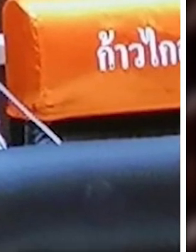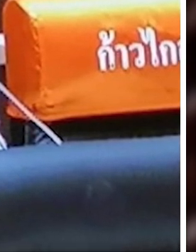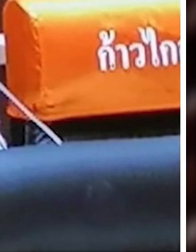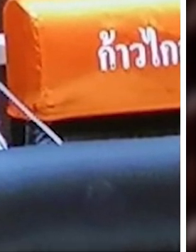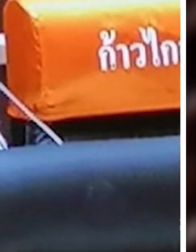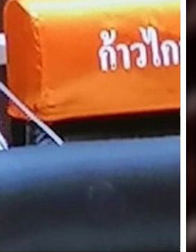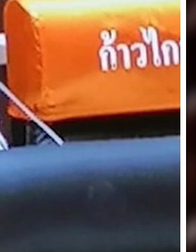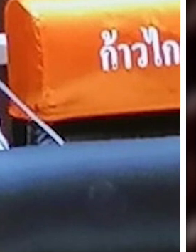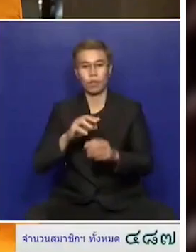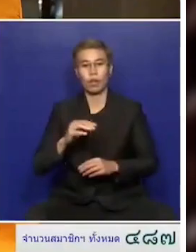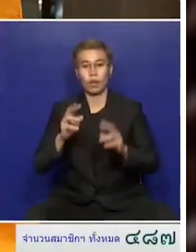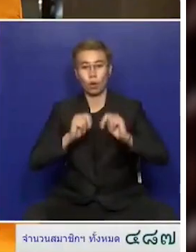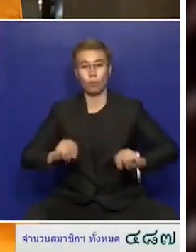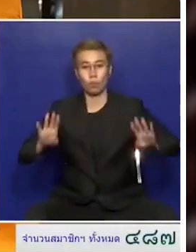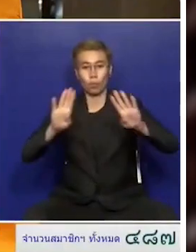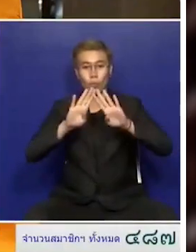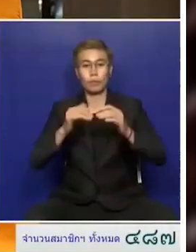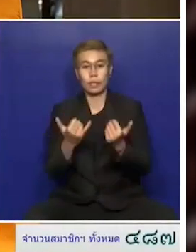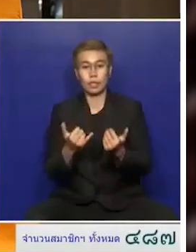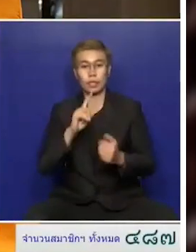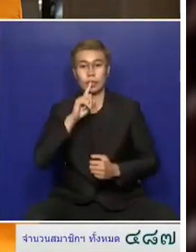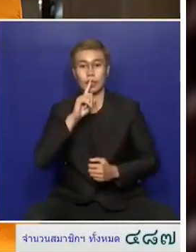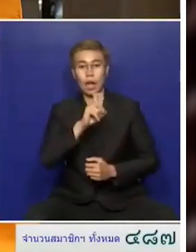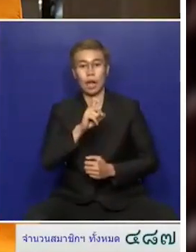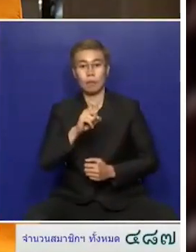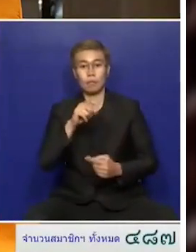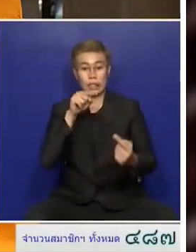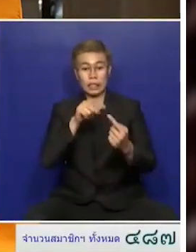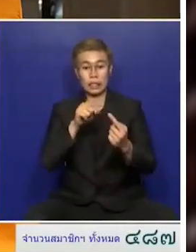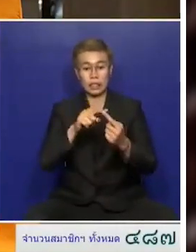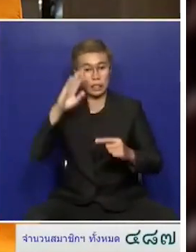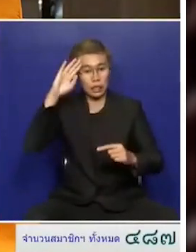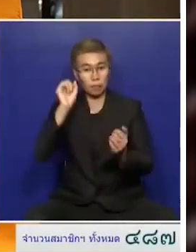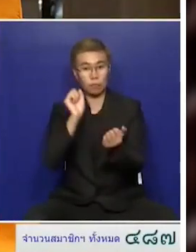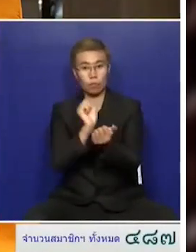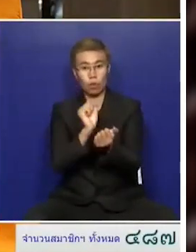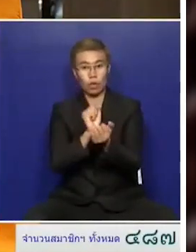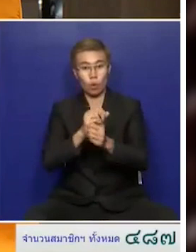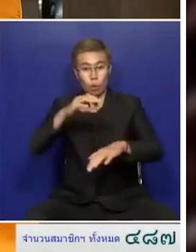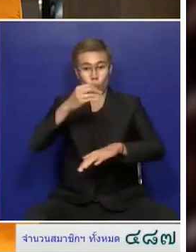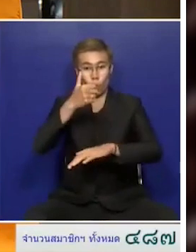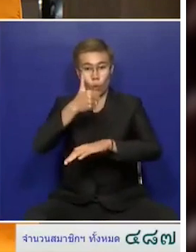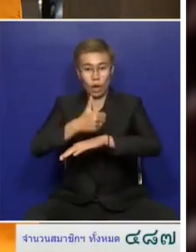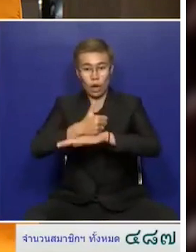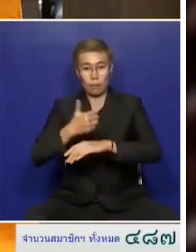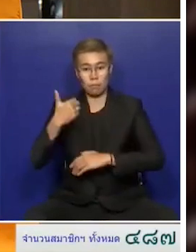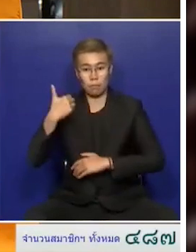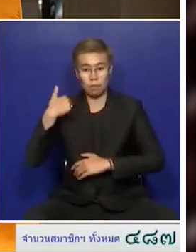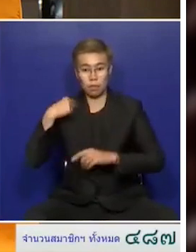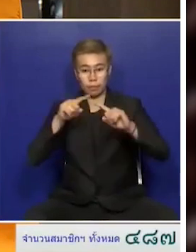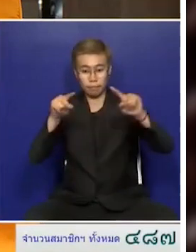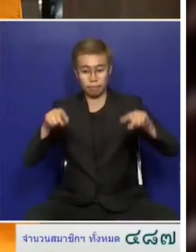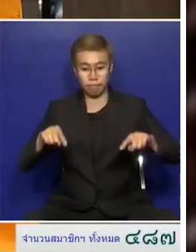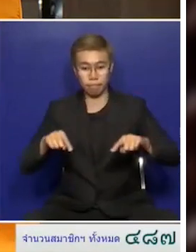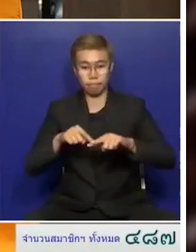อมรรัตน์ได้อภิปรายในสภาเรื่องการแก้ไขมาตรา112โดยว่ากังวลที่นักศึกษาไม่เว้นแม้แ